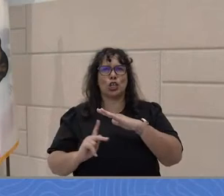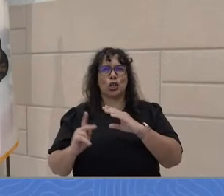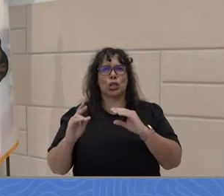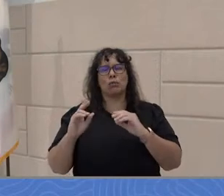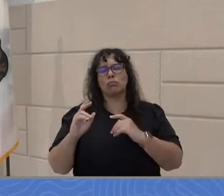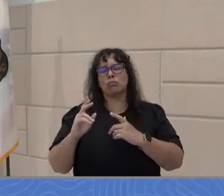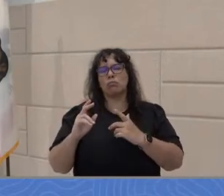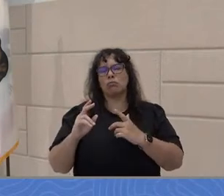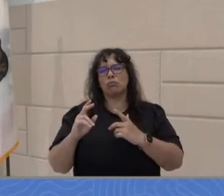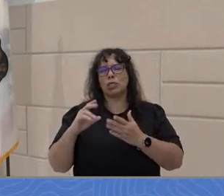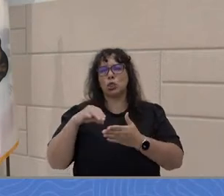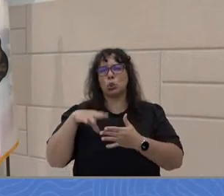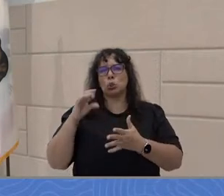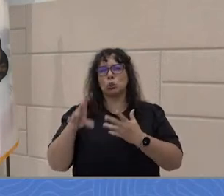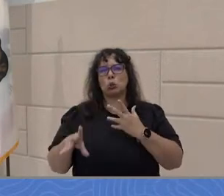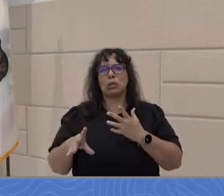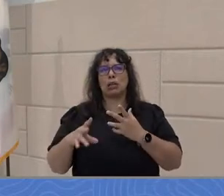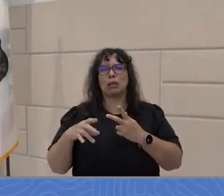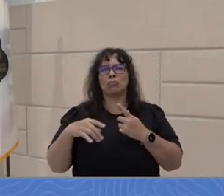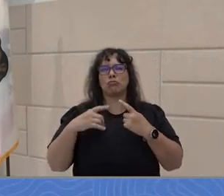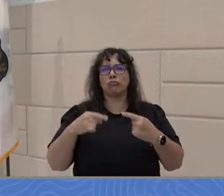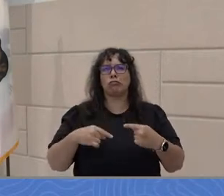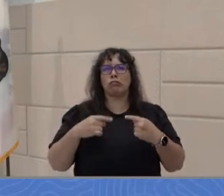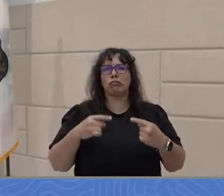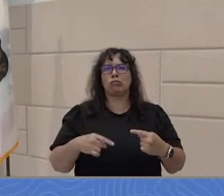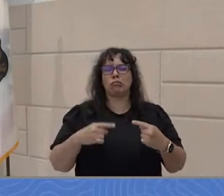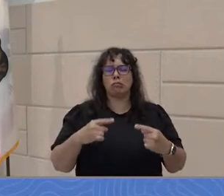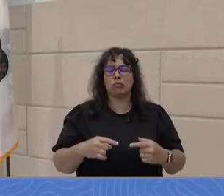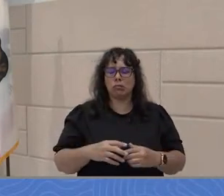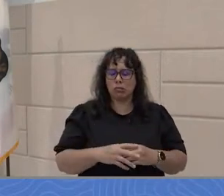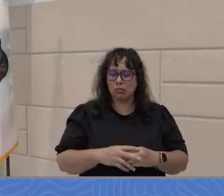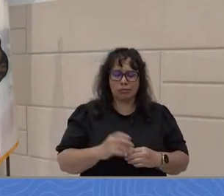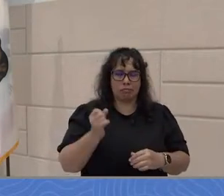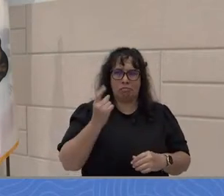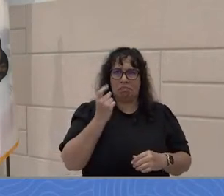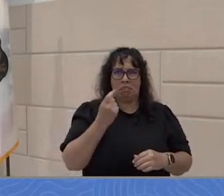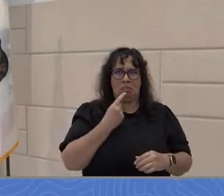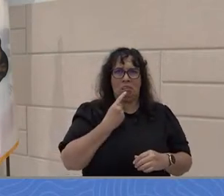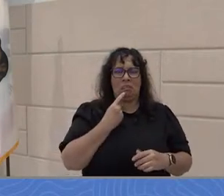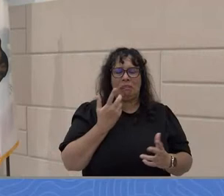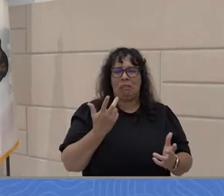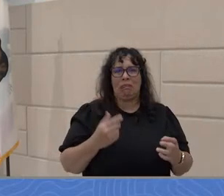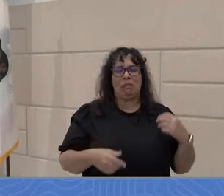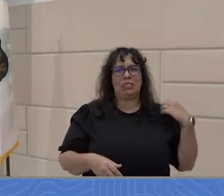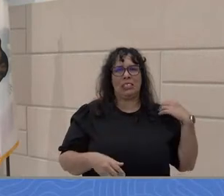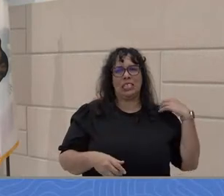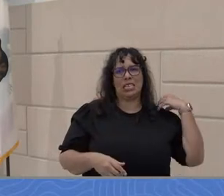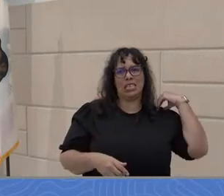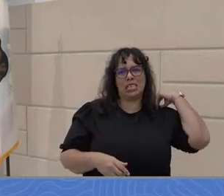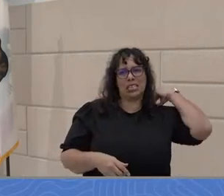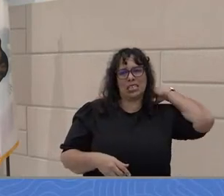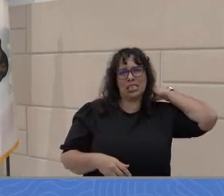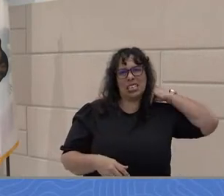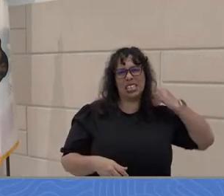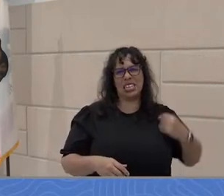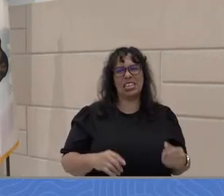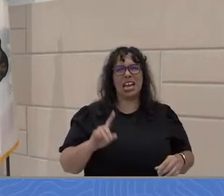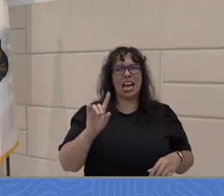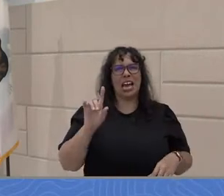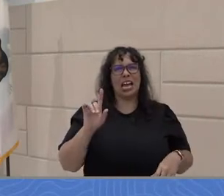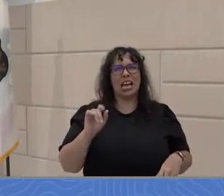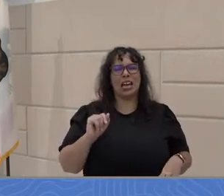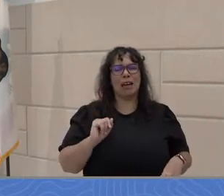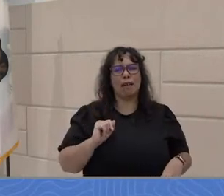ជំនួយអីគ្រប់គ្រាន់សម្រាប់ជួយគាត់ទេអ្នកស្ម័គ្រចិត្តដូចជាគាត់អញ្ចឹងបានចំណាយពេលជួយច្រើនណាស់សម្រាប់សា